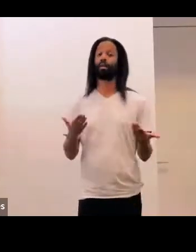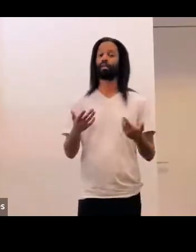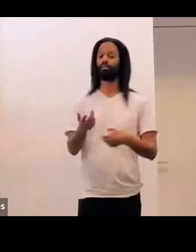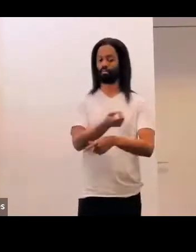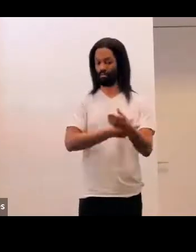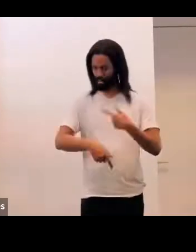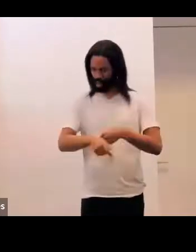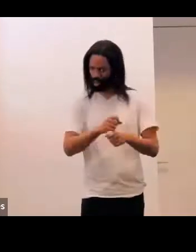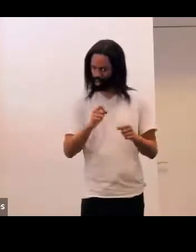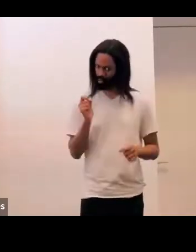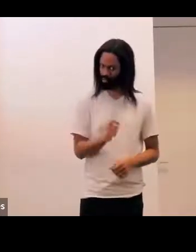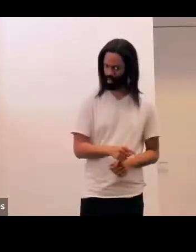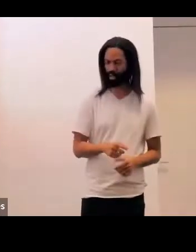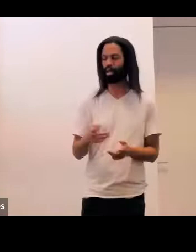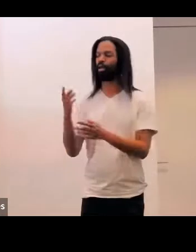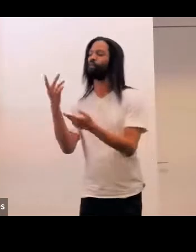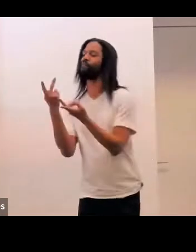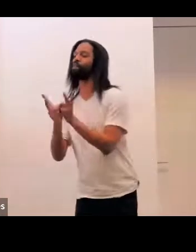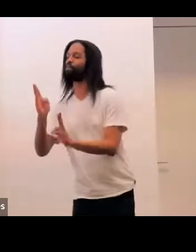aux besoins de la ville et